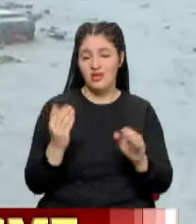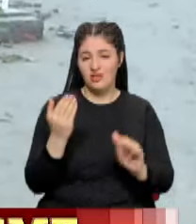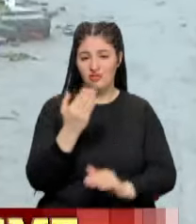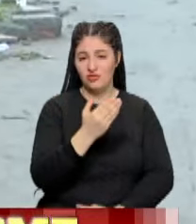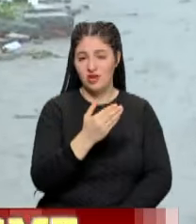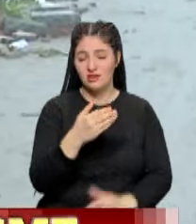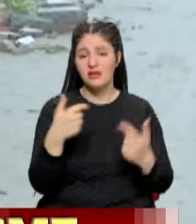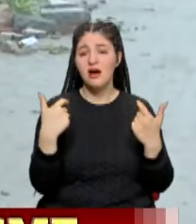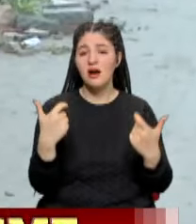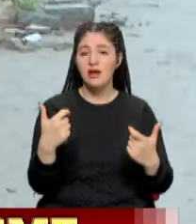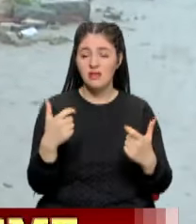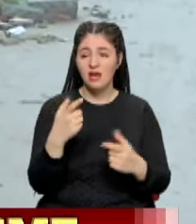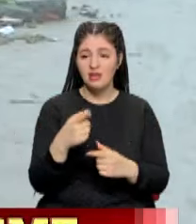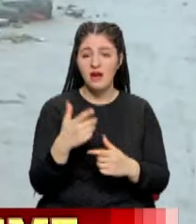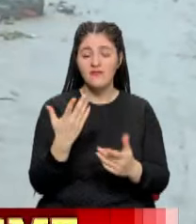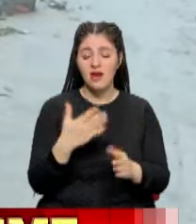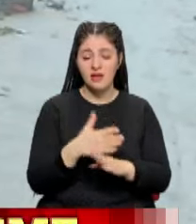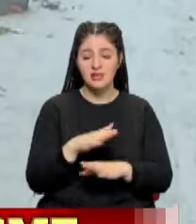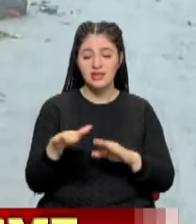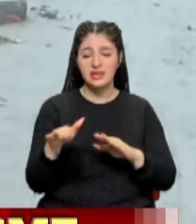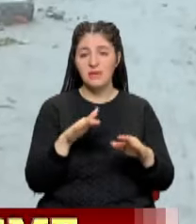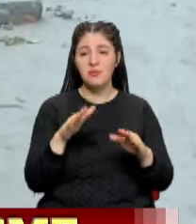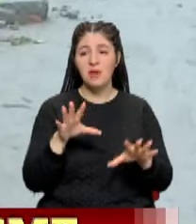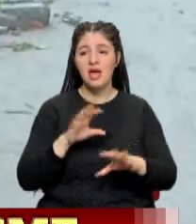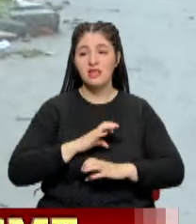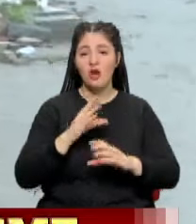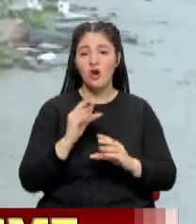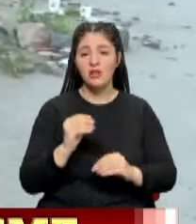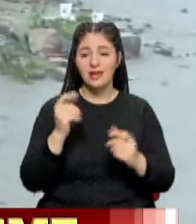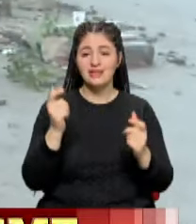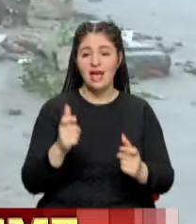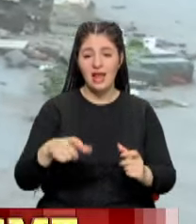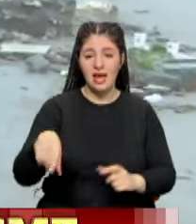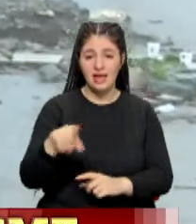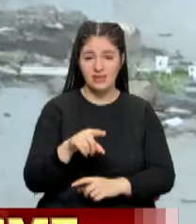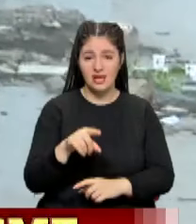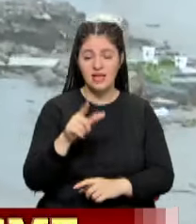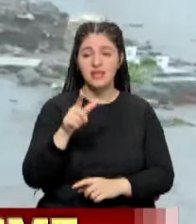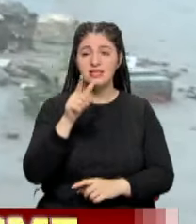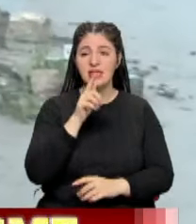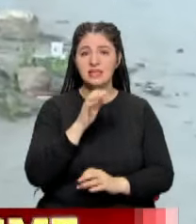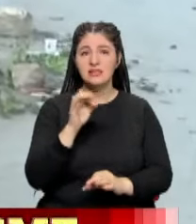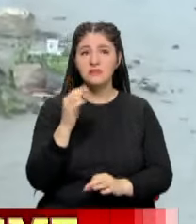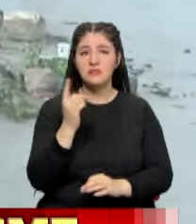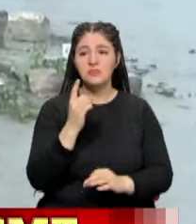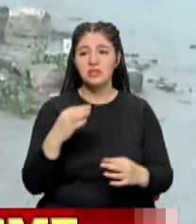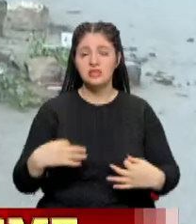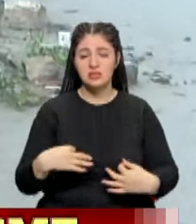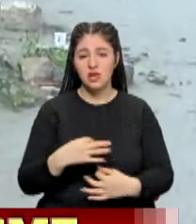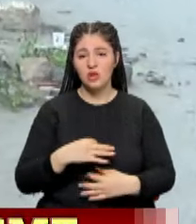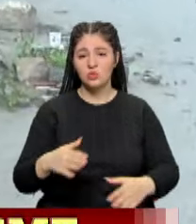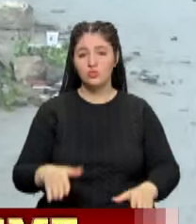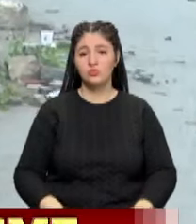götüreceğiz. Hatay'da ve aslında depremden etkilenen yerlerde. Sessiz bir saygı